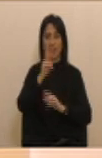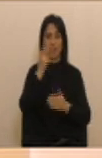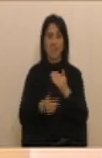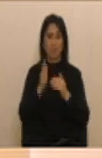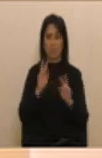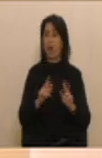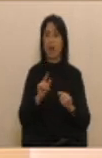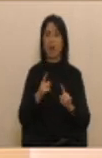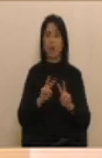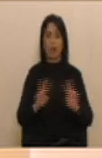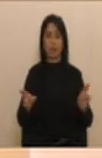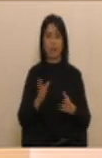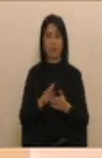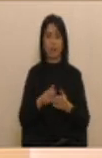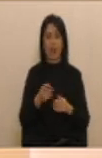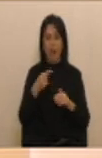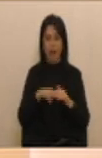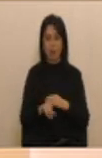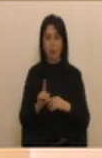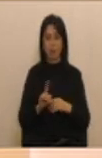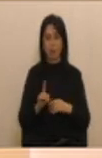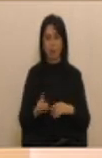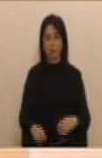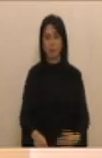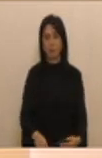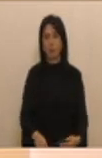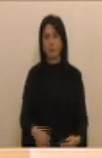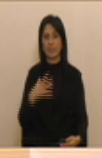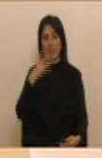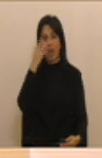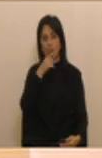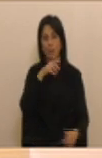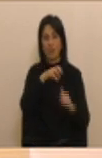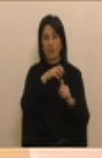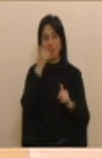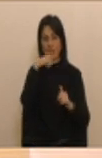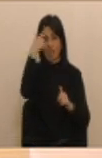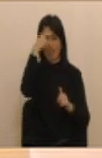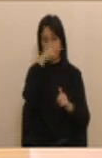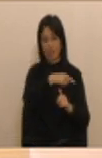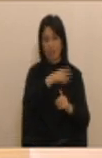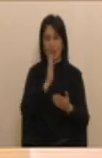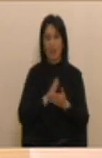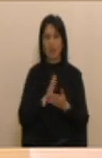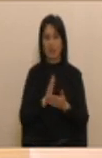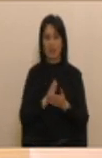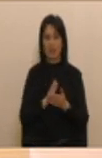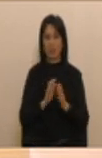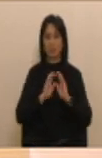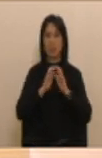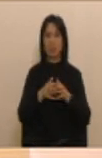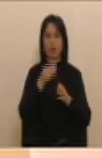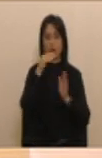წაგებული. წაგებული იქიდან გამომდინარე, რომ ქართული ოცნების ლიდერი ბატონი ბიძინა ივანიშვილი არის